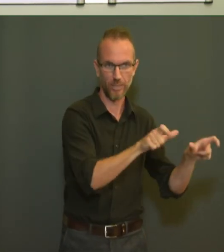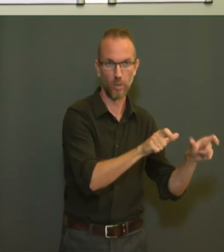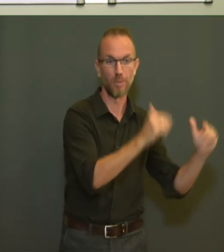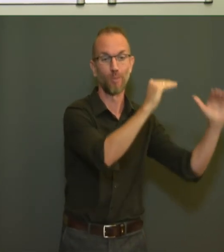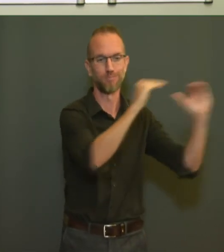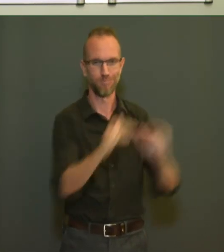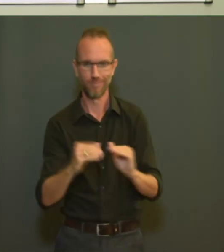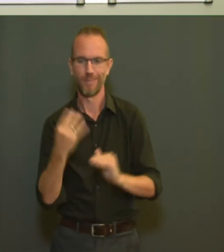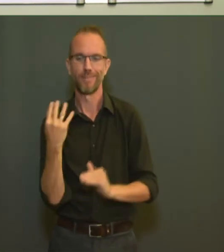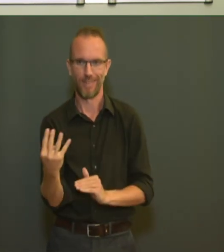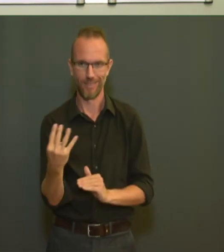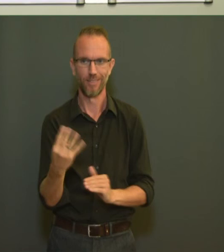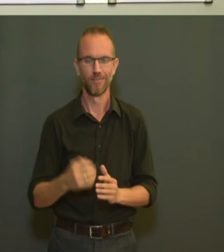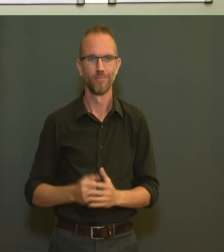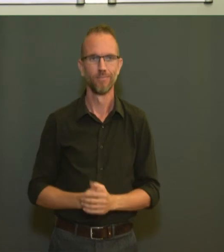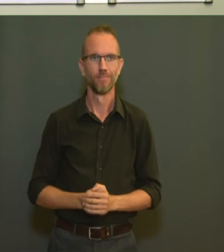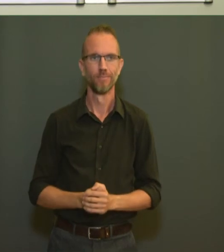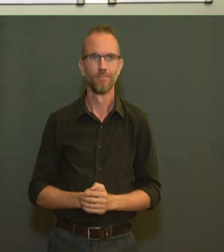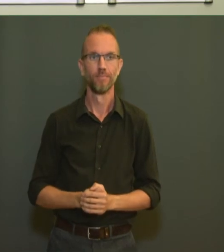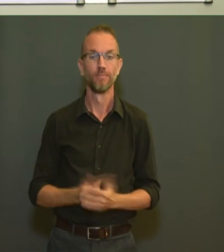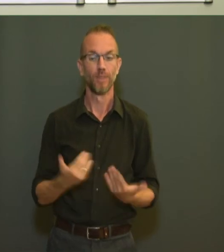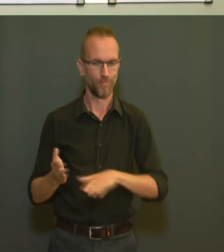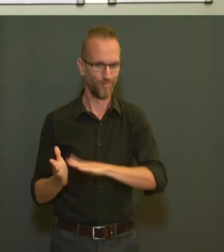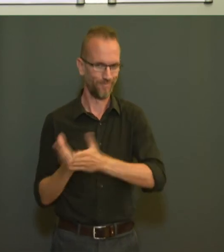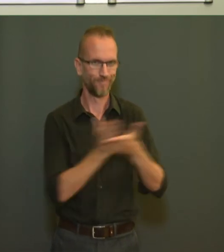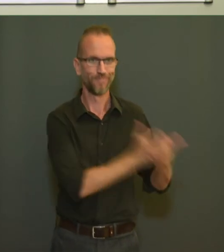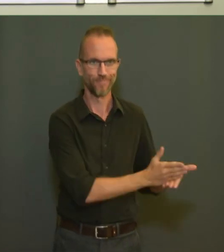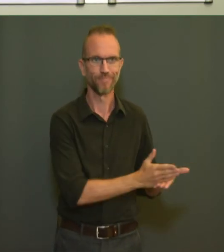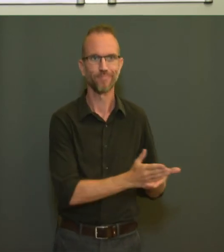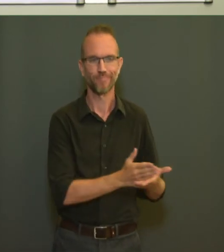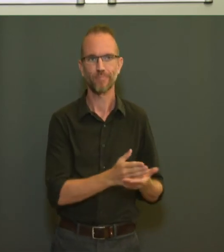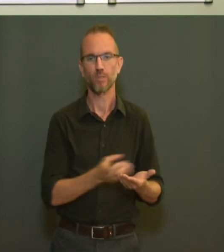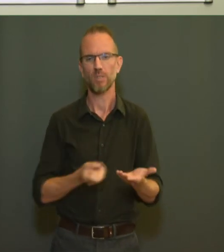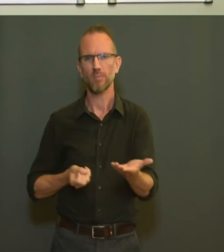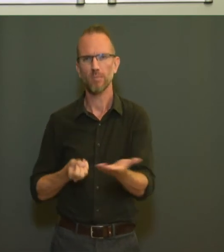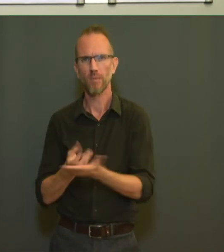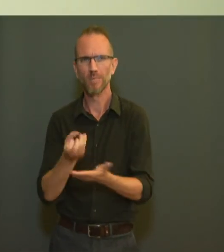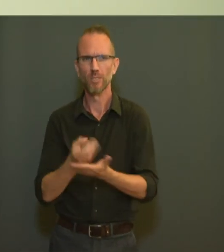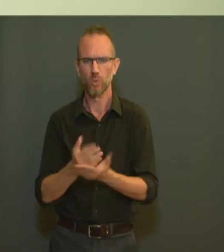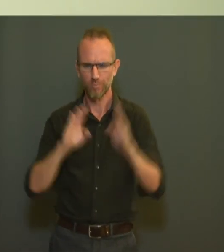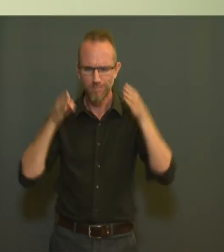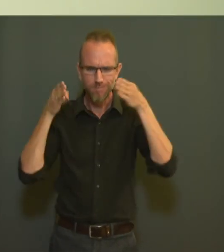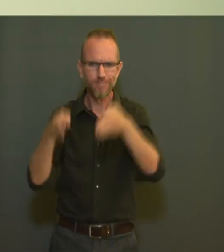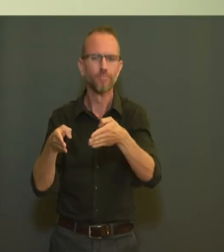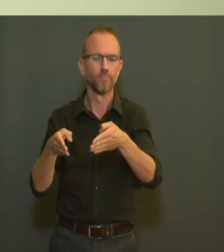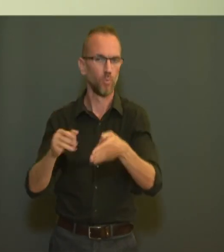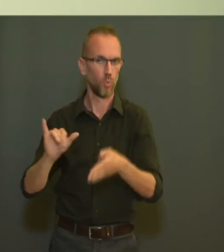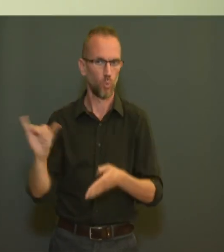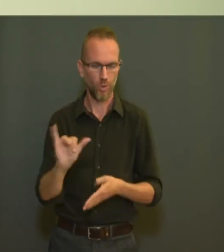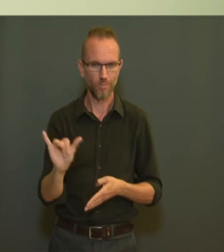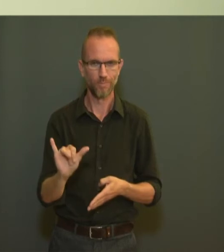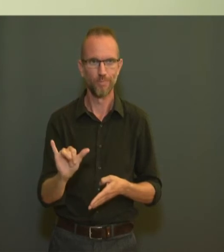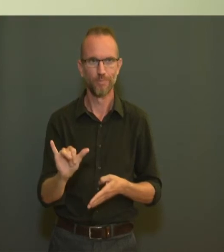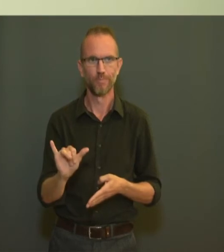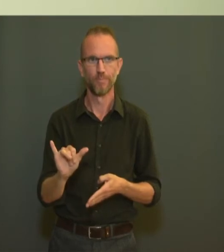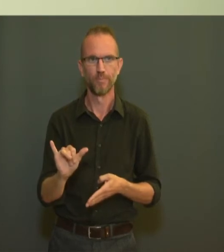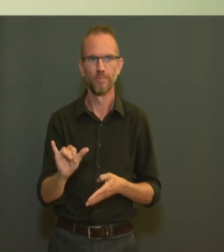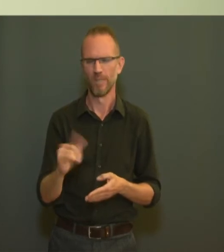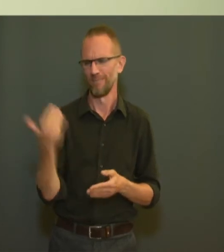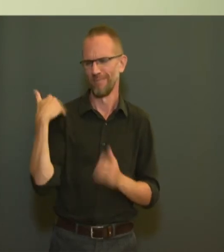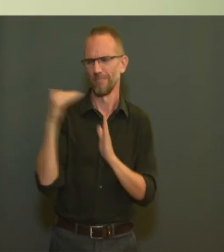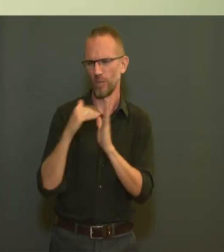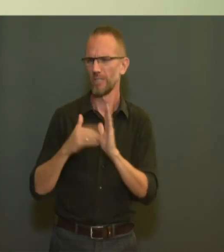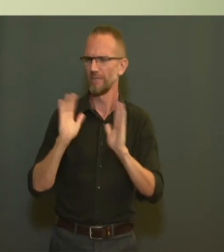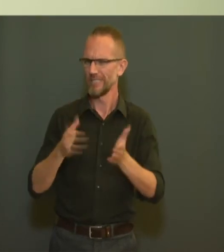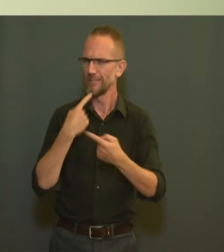Alors, passons maintenant au message du jour. Donc vous avez été sevré mercredi. Donc nous avons 2